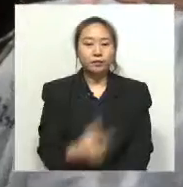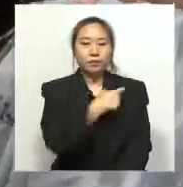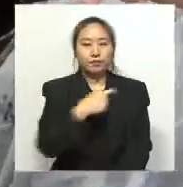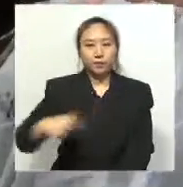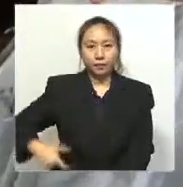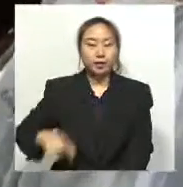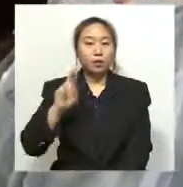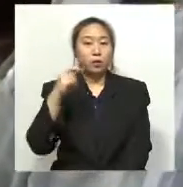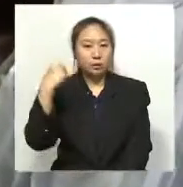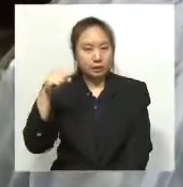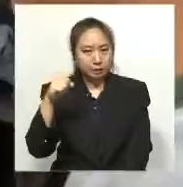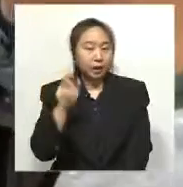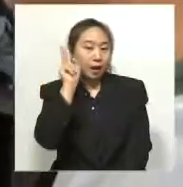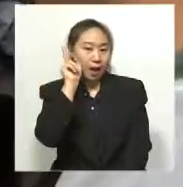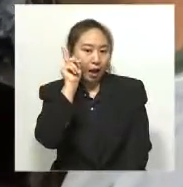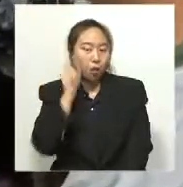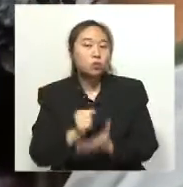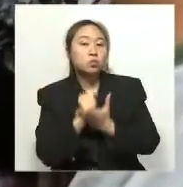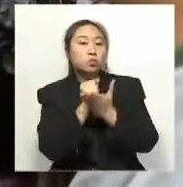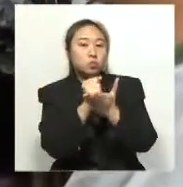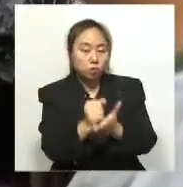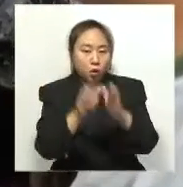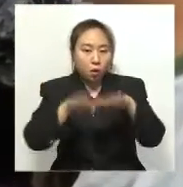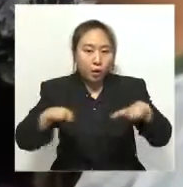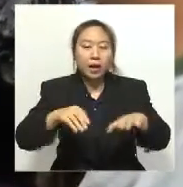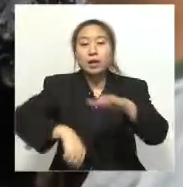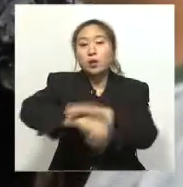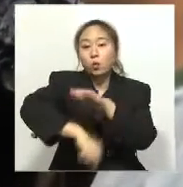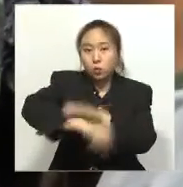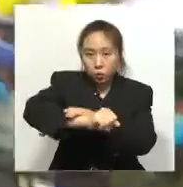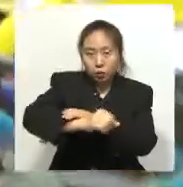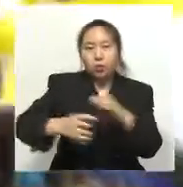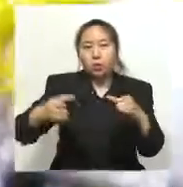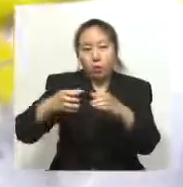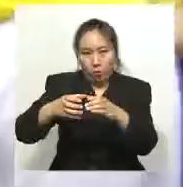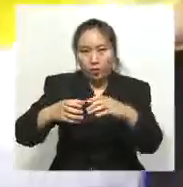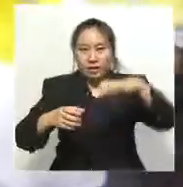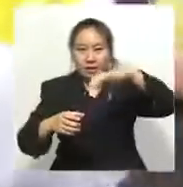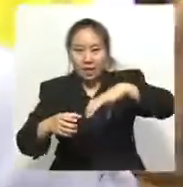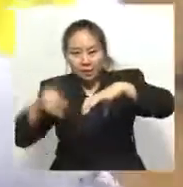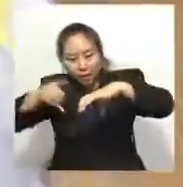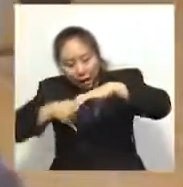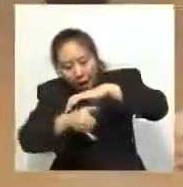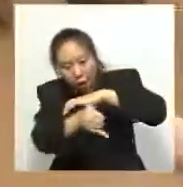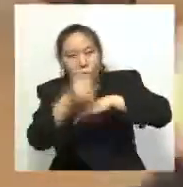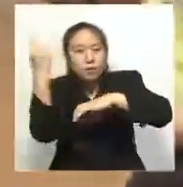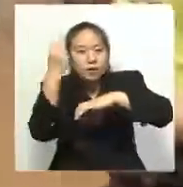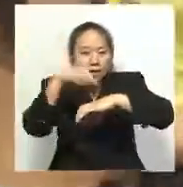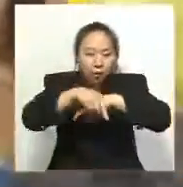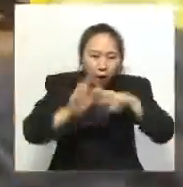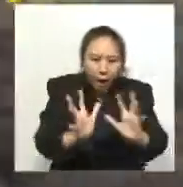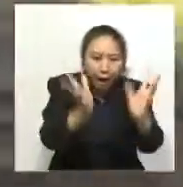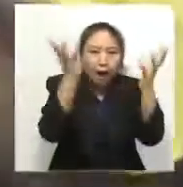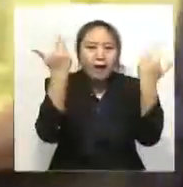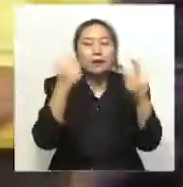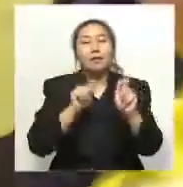สมเด็จพระเจ้าอยู่หัวทรงติดตามสถานการณ์การช่วยเหลือนักฟุตบอลเยาวชนทีมหมูป่าอคาเดมี่ที่ติดอยู่ในถ้ำหลวงขุนน้ำนางน